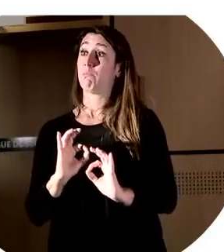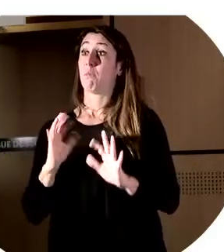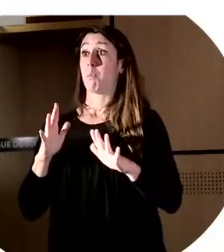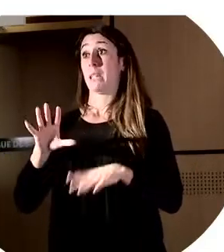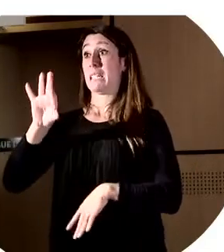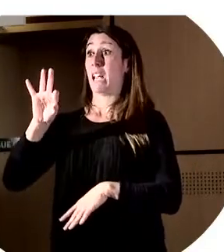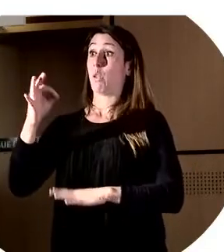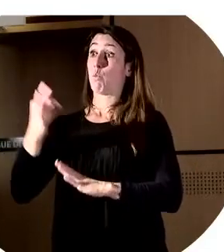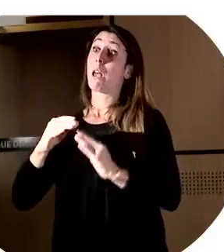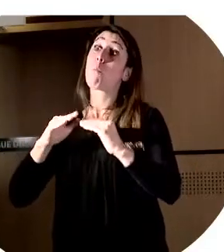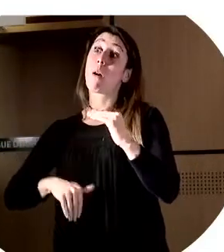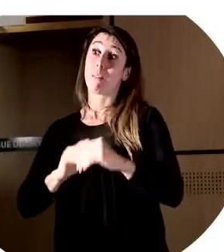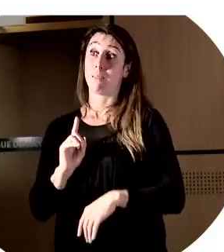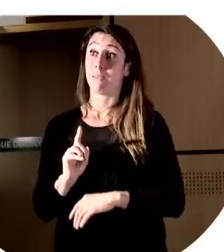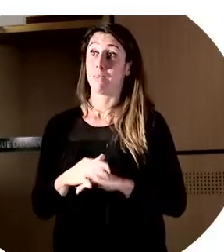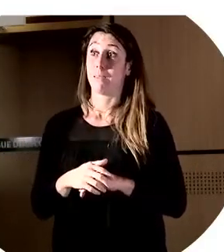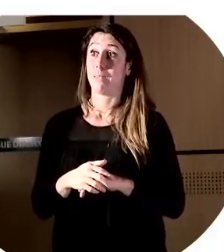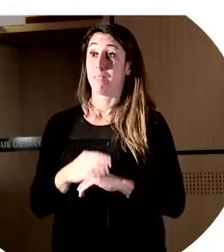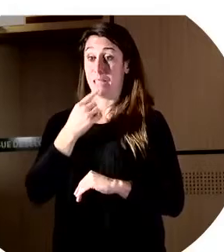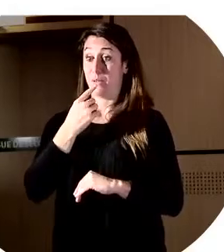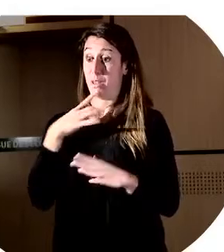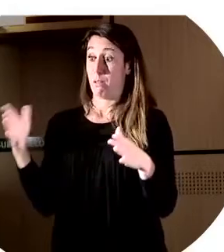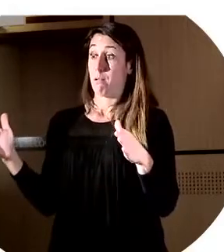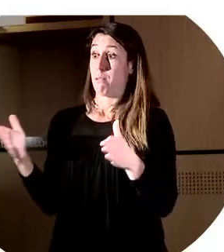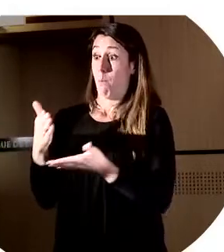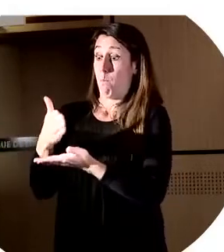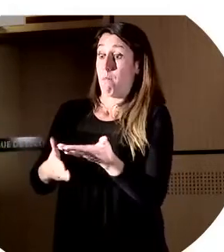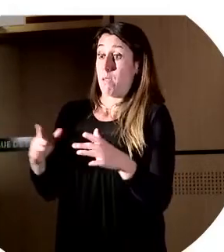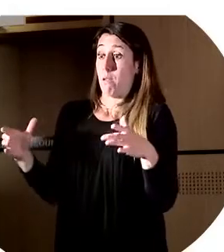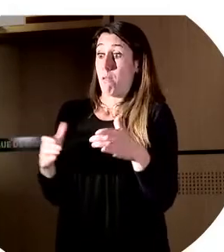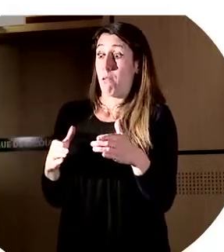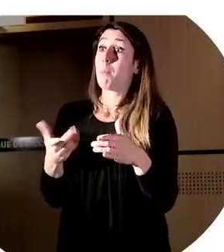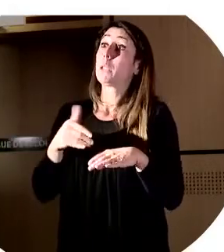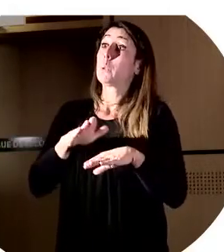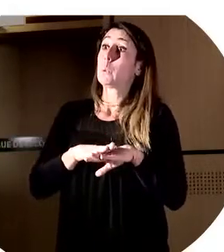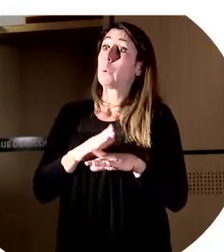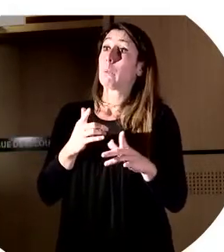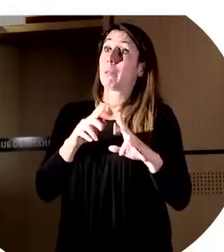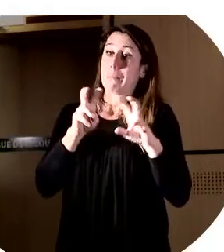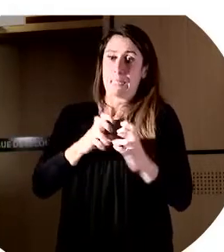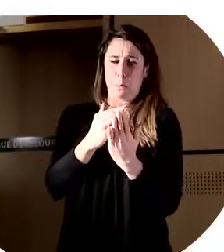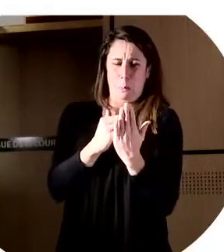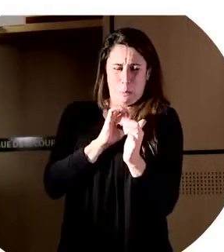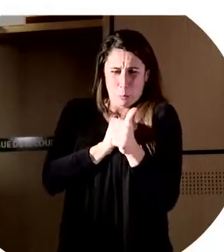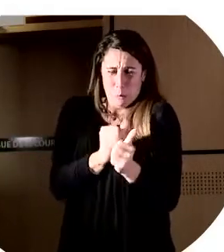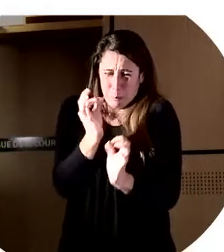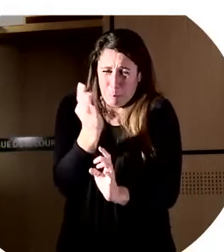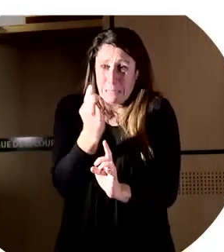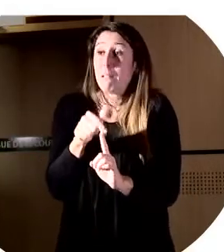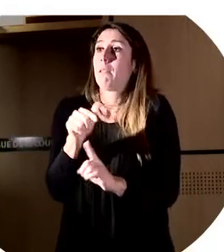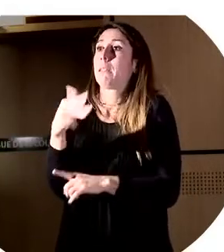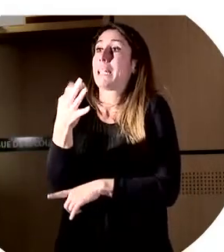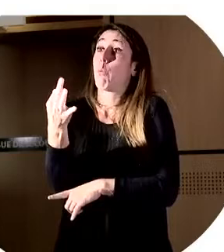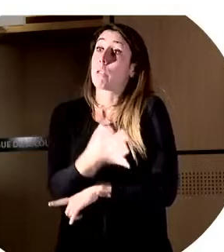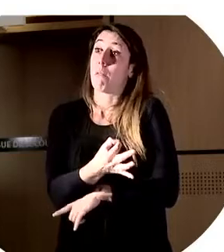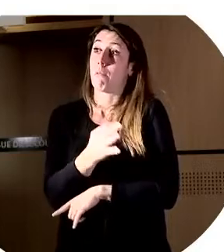sur l'asthme, qui est le chiffre qui m'a le plus étonné, on est à 13% de gens qui respectent leurs prescriptions.